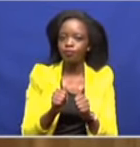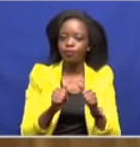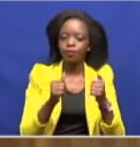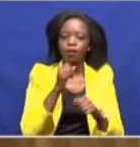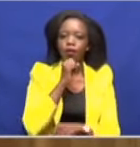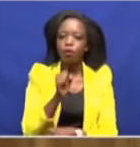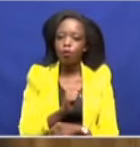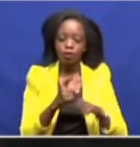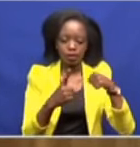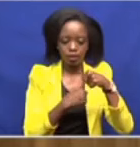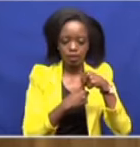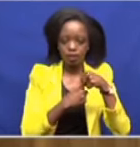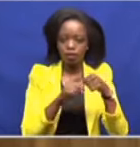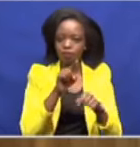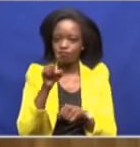ya miaka